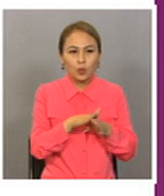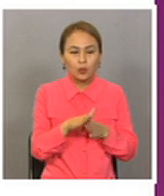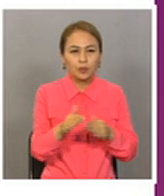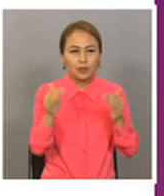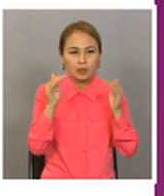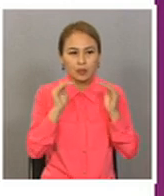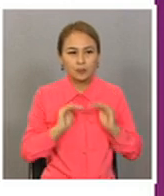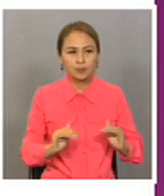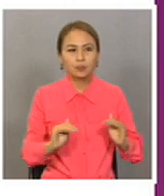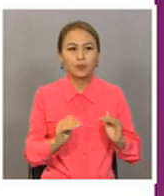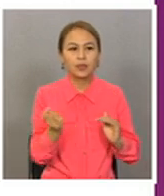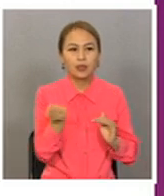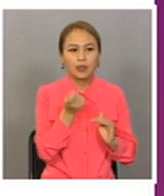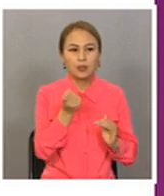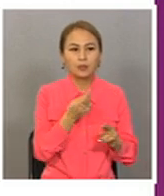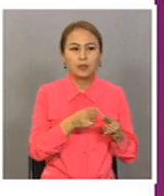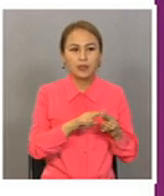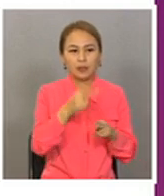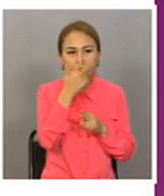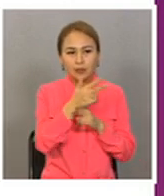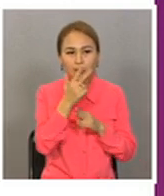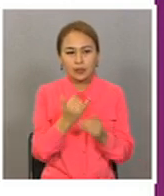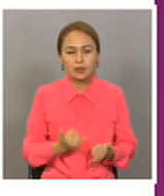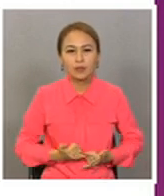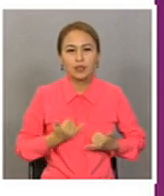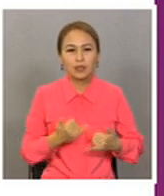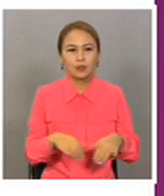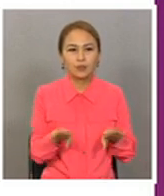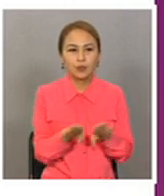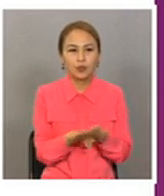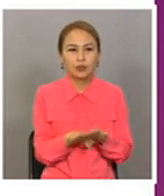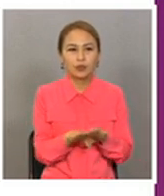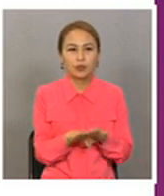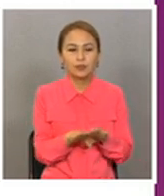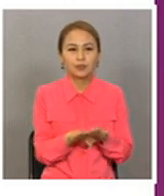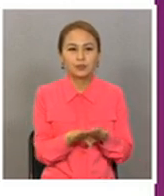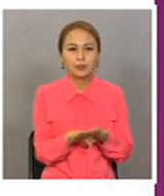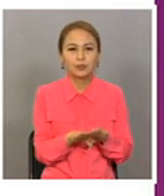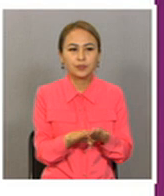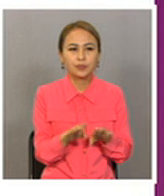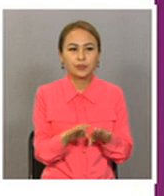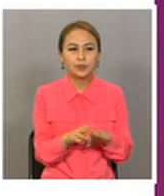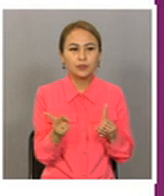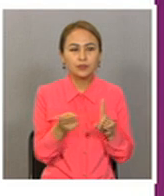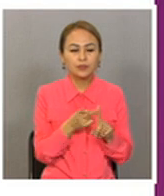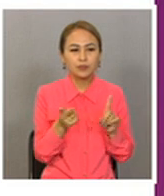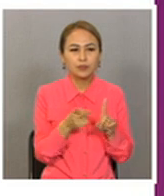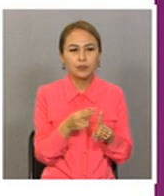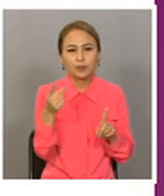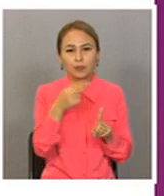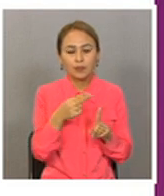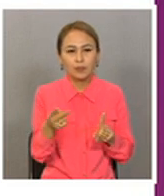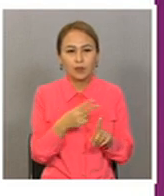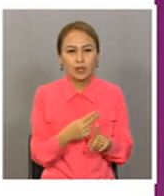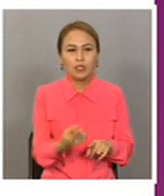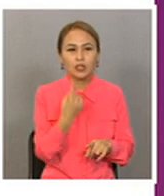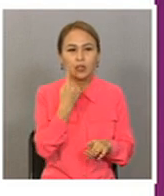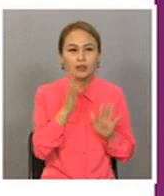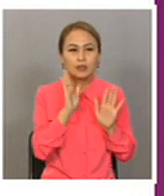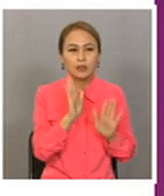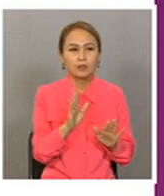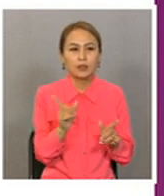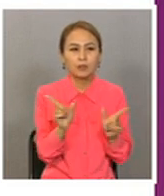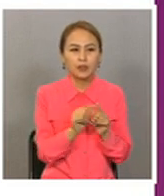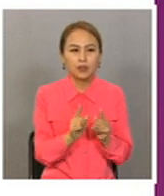төмен салып, бидайлар бейне тағзым етіп тұрды. Екінші үзінді, жалғызақ бір бидай